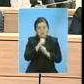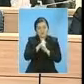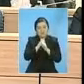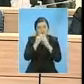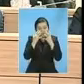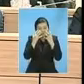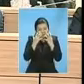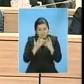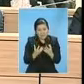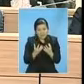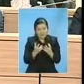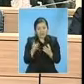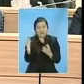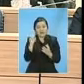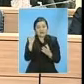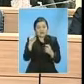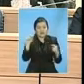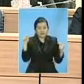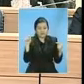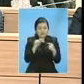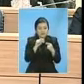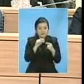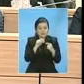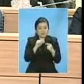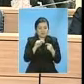เพื่อที่จะสร้างความปรองดองให้ได้